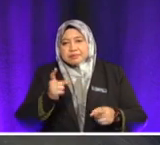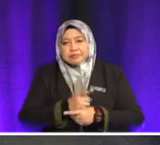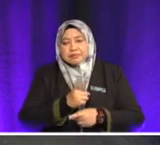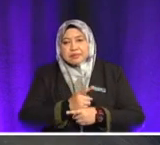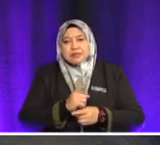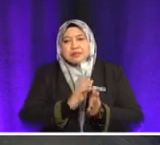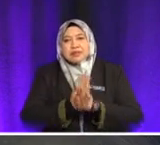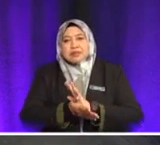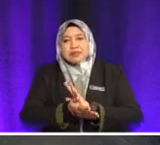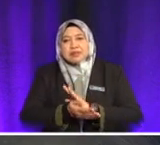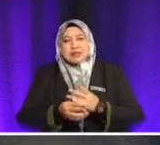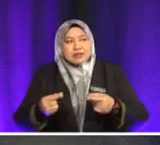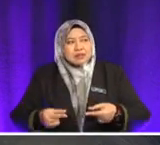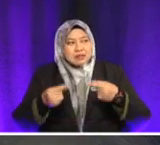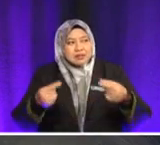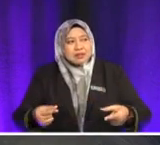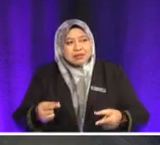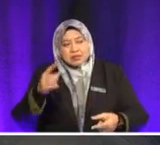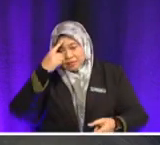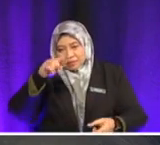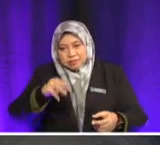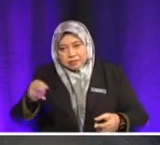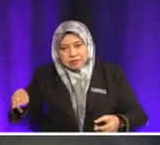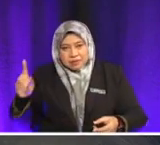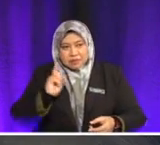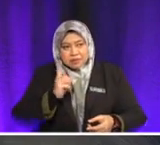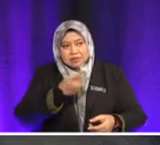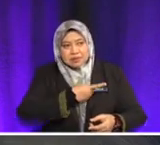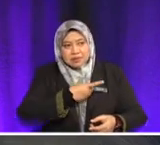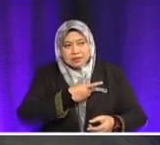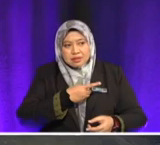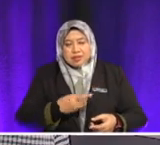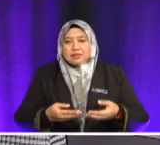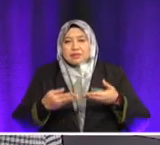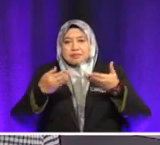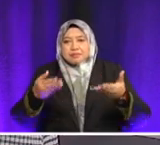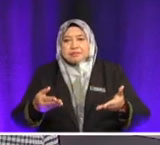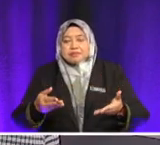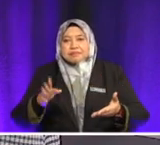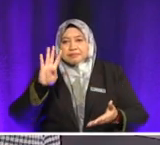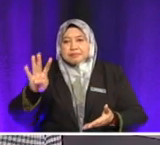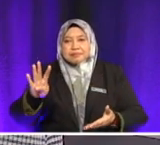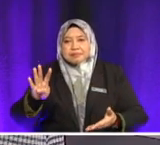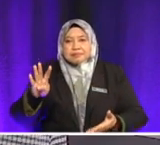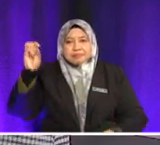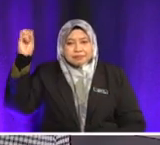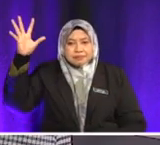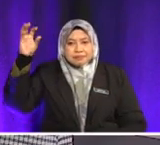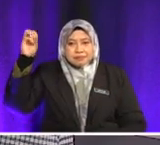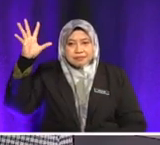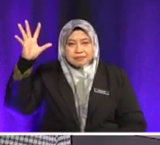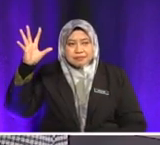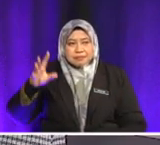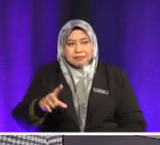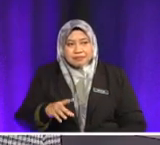Oke jadi berapa ganjaran untuk murid-murid kita pada hari ini aku bahagia hari ini empat bintang tak beli